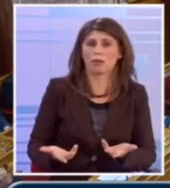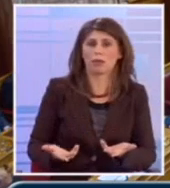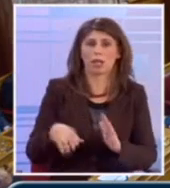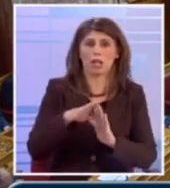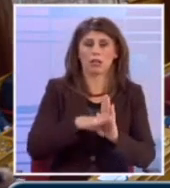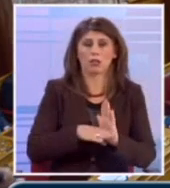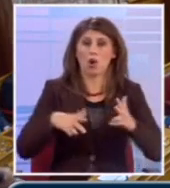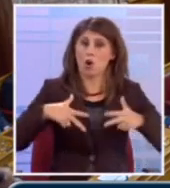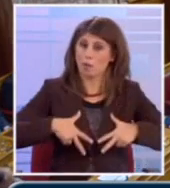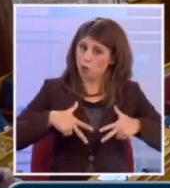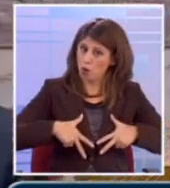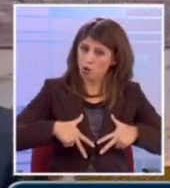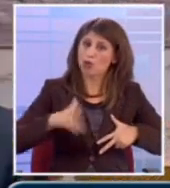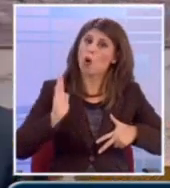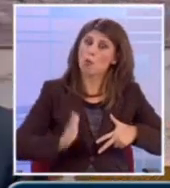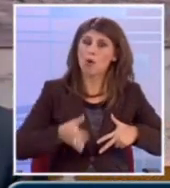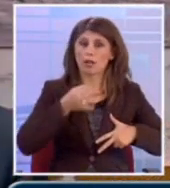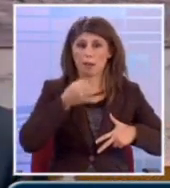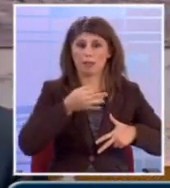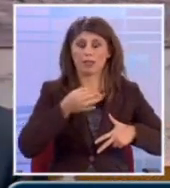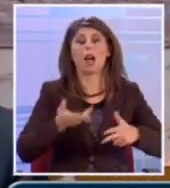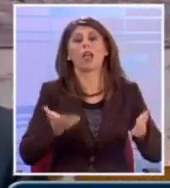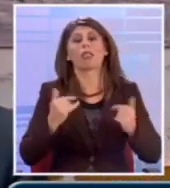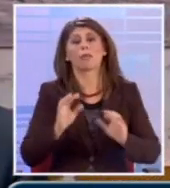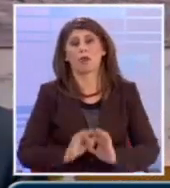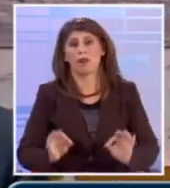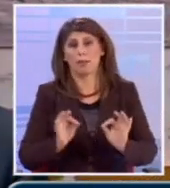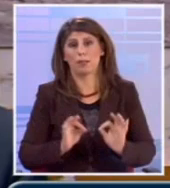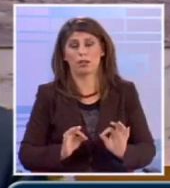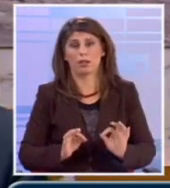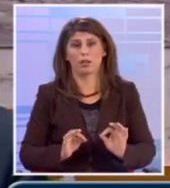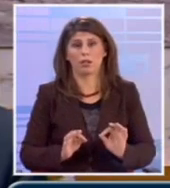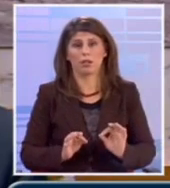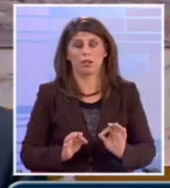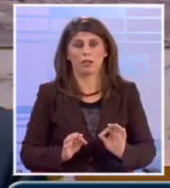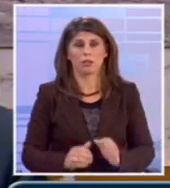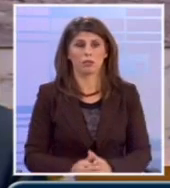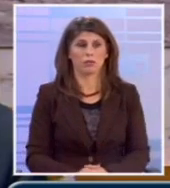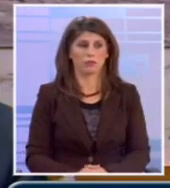προβλέπετε ότι ο Υπουργός μπορεί να πάρει το λόγο, αλλά δεν προβλέπετε η...